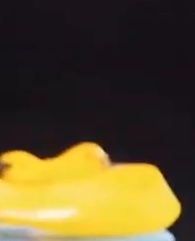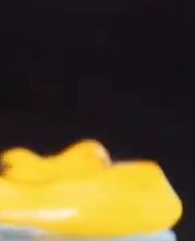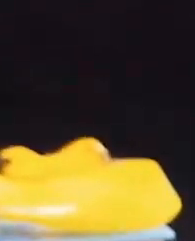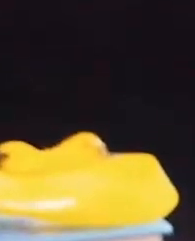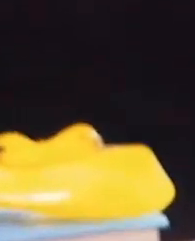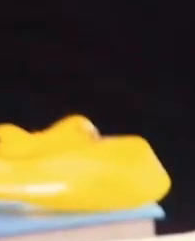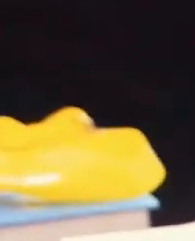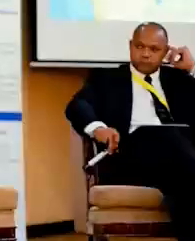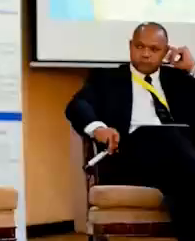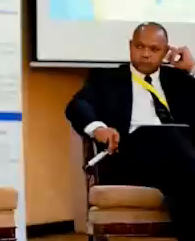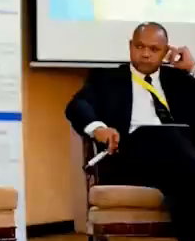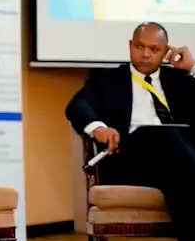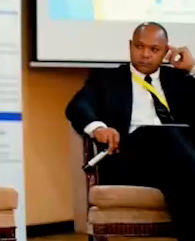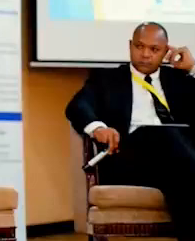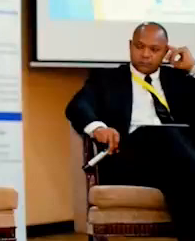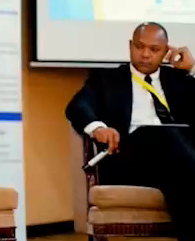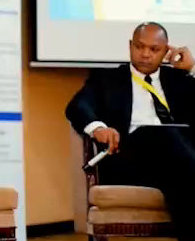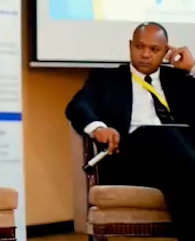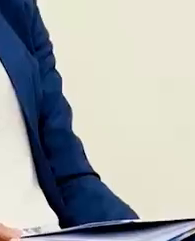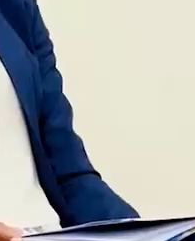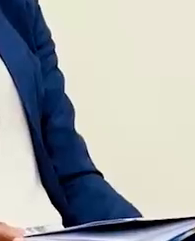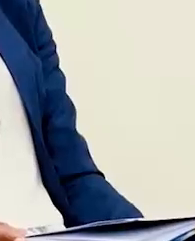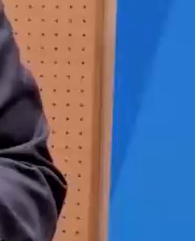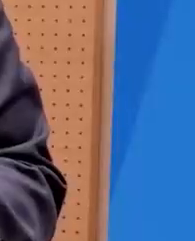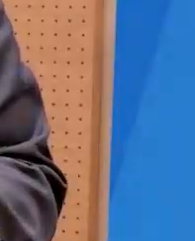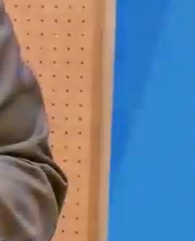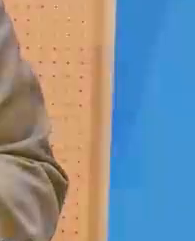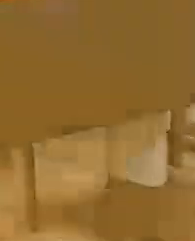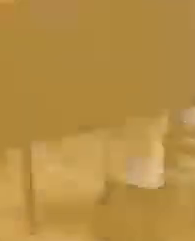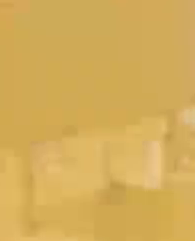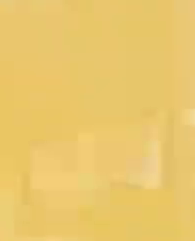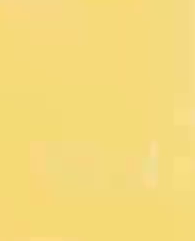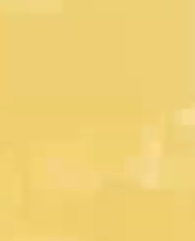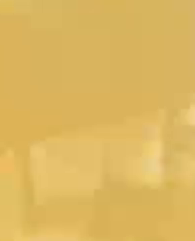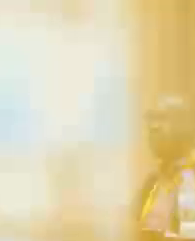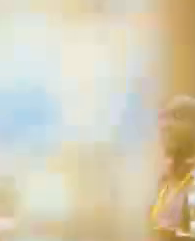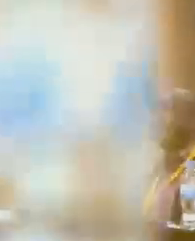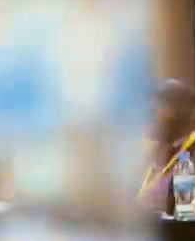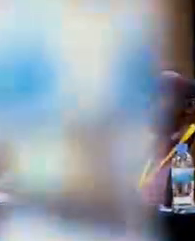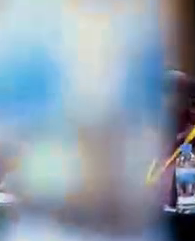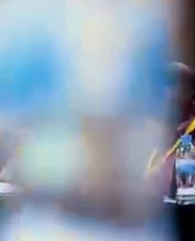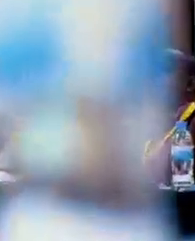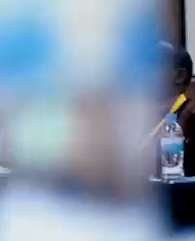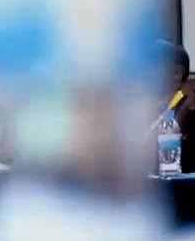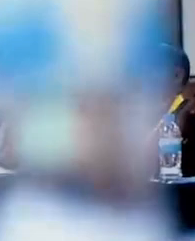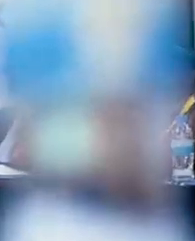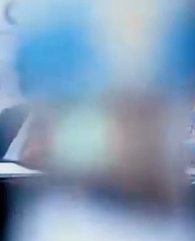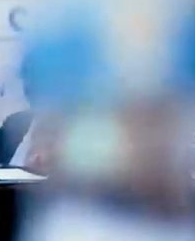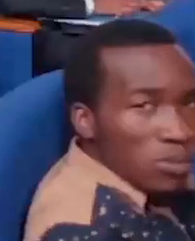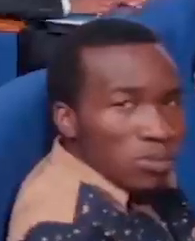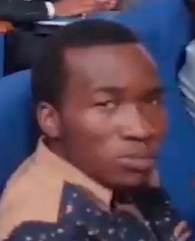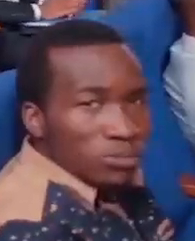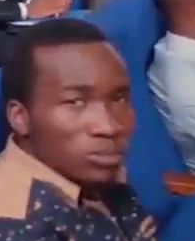mahugurwa gufasha abakora ubushakashatsi bagahabwa ababafasha mu kunoza ubushakashatsi bwabo mentorship ndetse no kubafasha